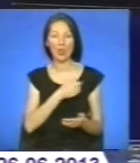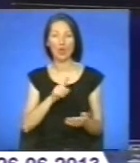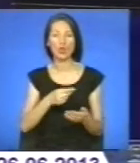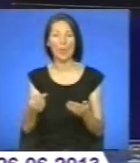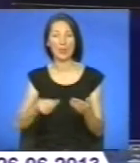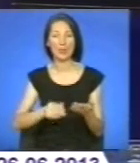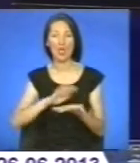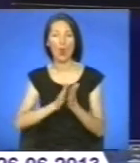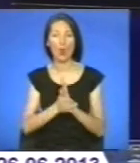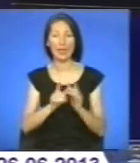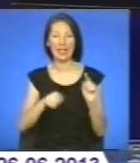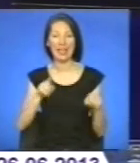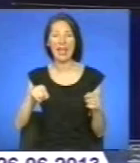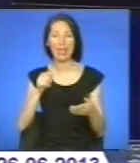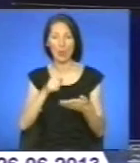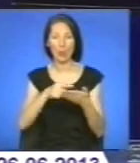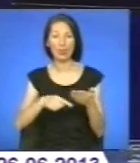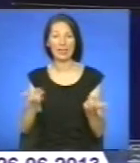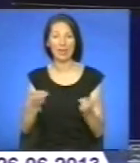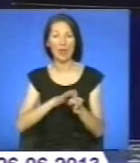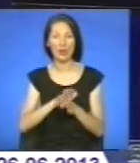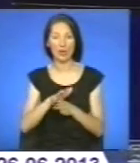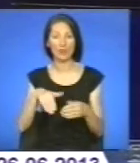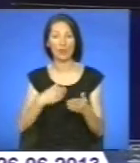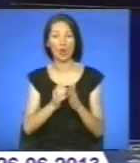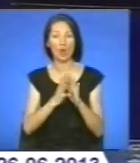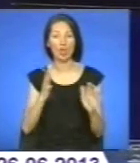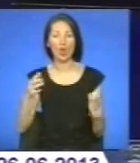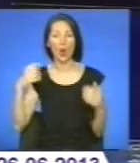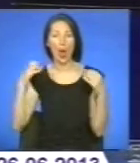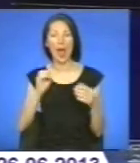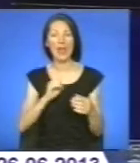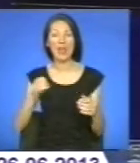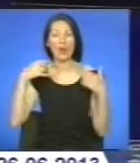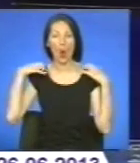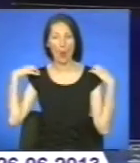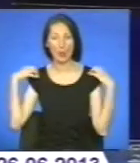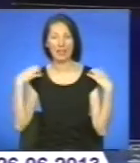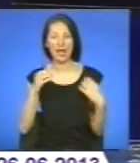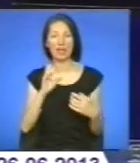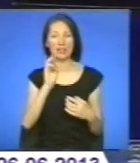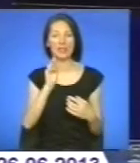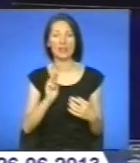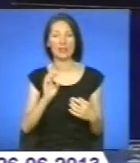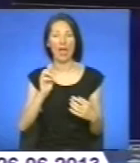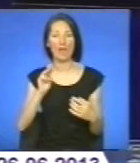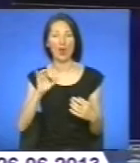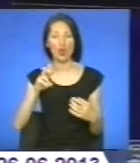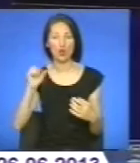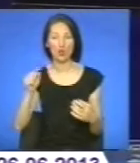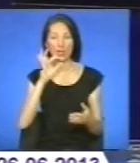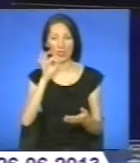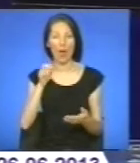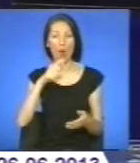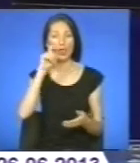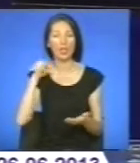залишилося виконати. Своєю чергою єврокомісар Штефан Фюле наголосив, Україна досягла прогресу у певних напрямках. Утім,